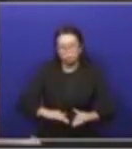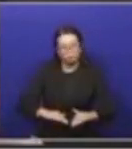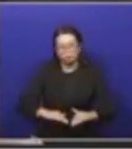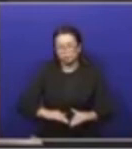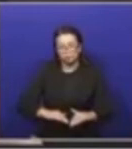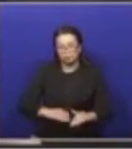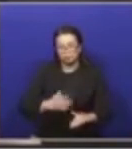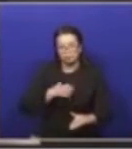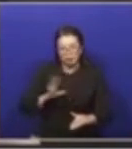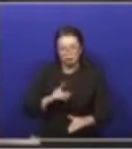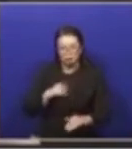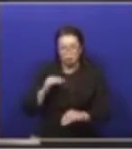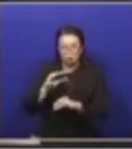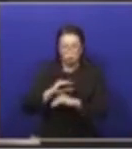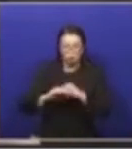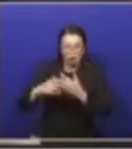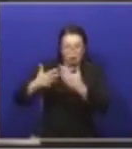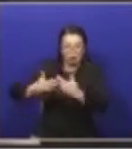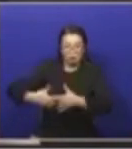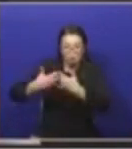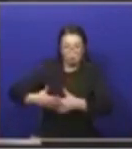บทสรุปสุดท้ายครับรถที่ถึงประชาชนไม่ควรตัดอย่างโครงการก่อสร้างระบบจัดการขยะr d f